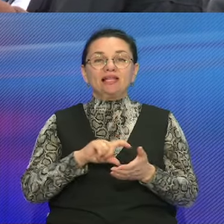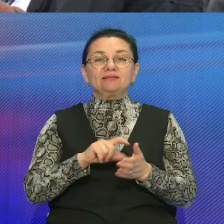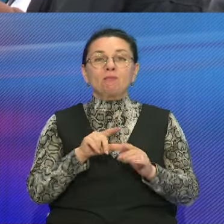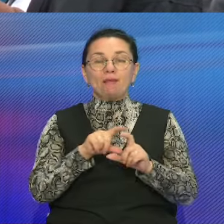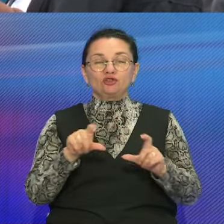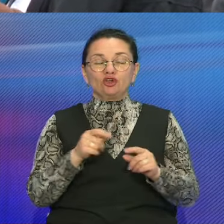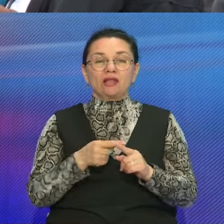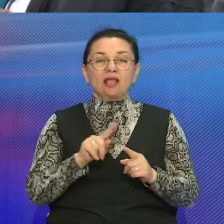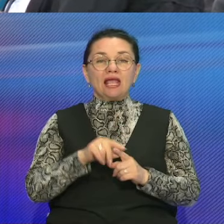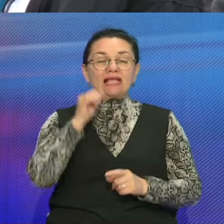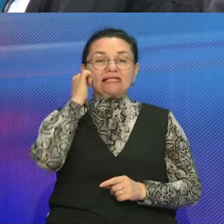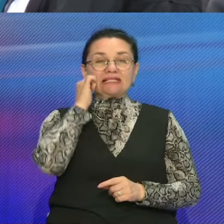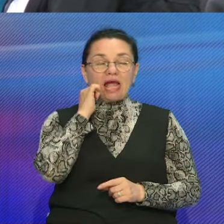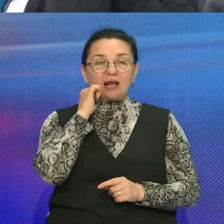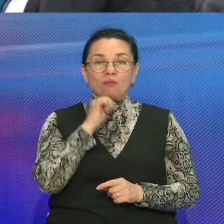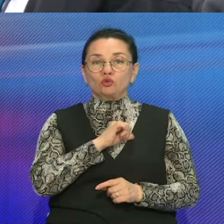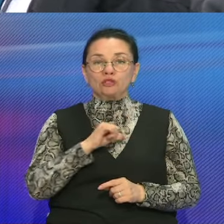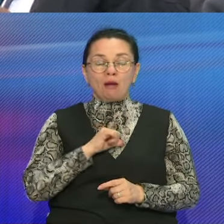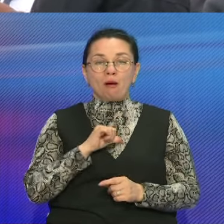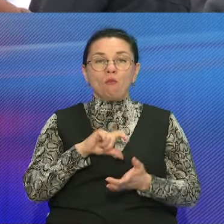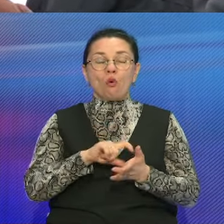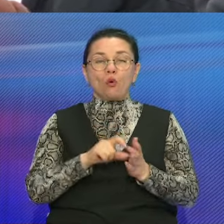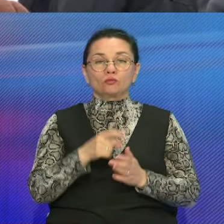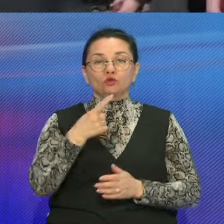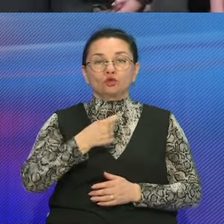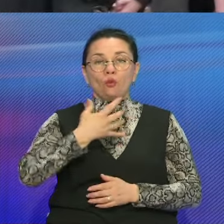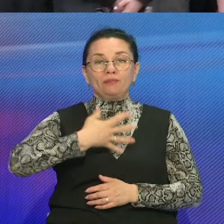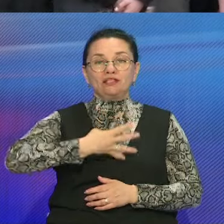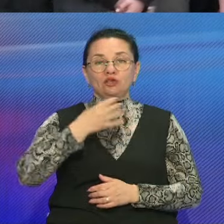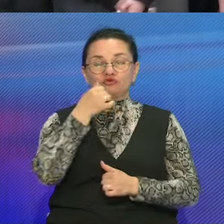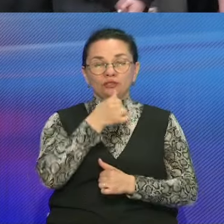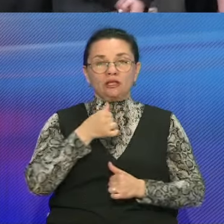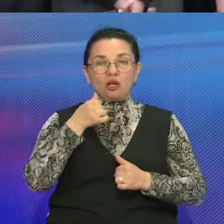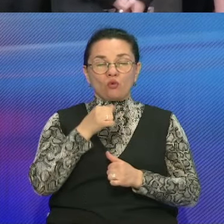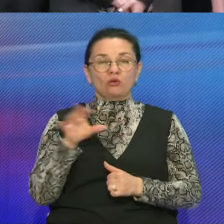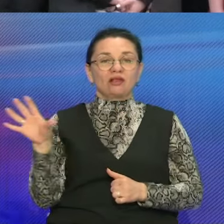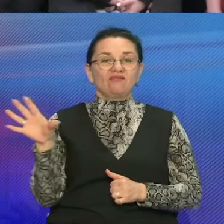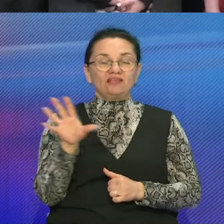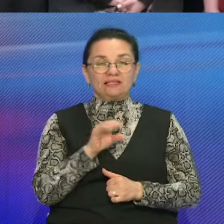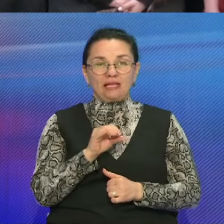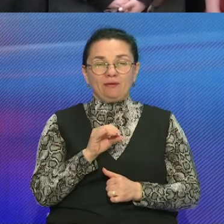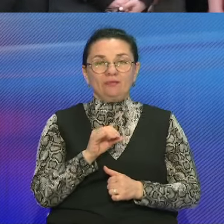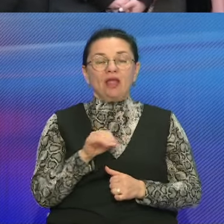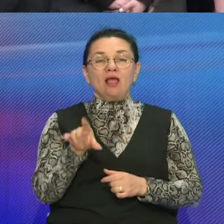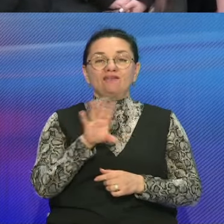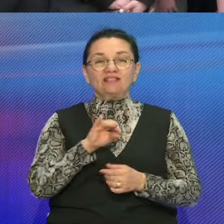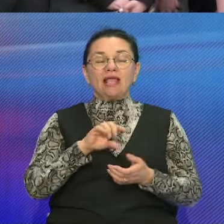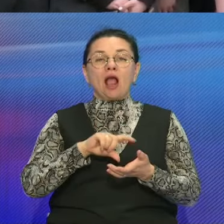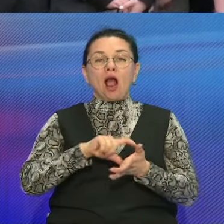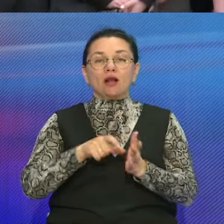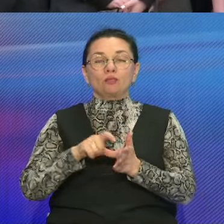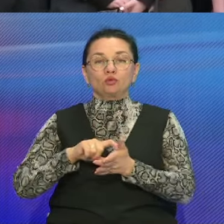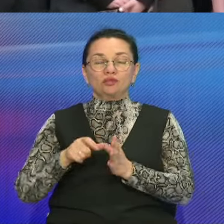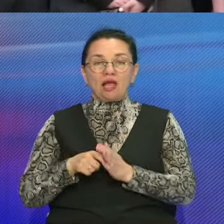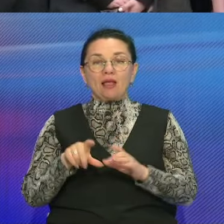Самому старому нашему корпусу 154 года. Все фактически корпуса и все